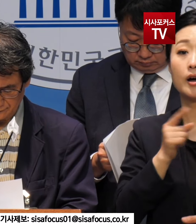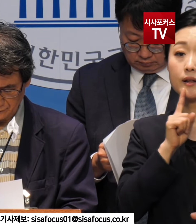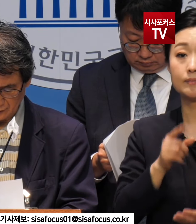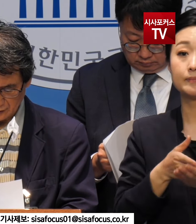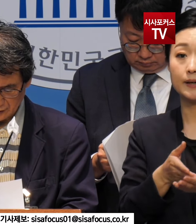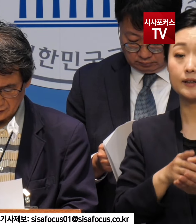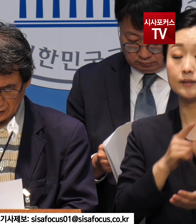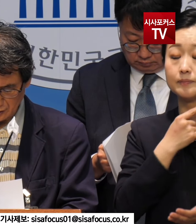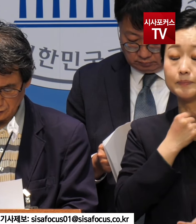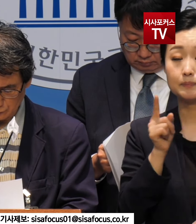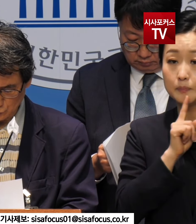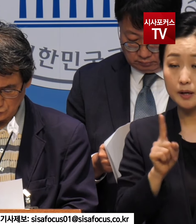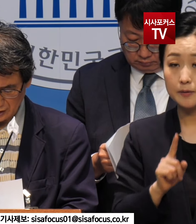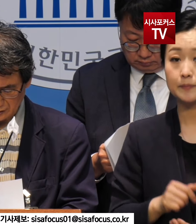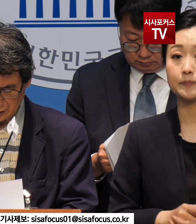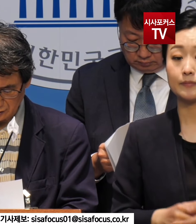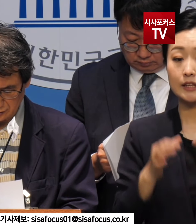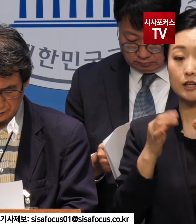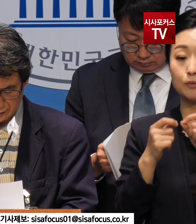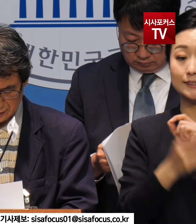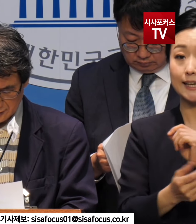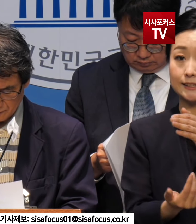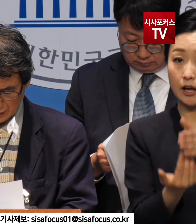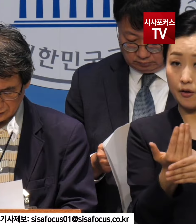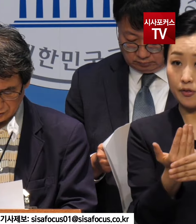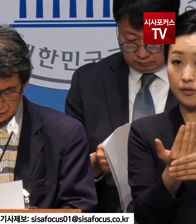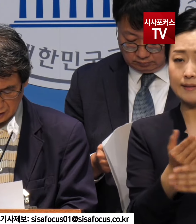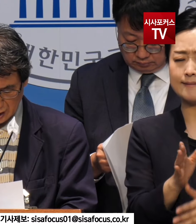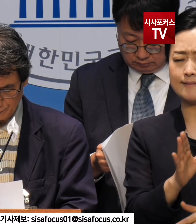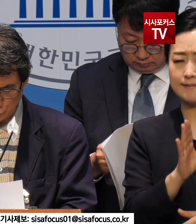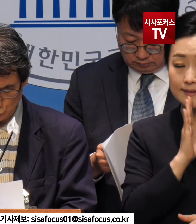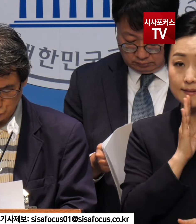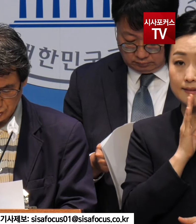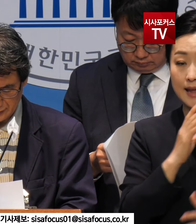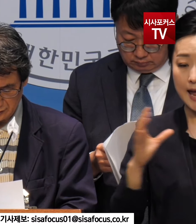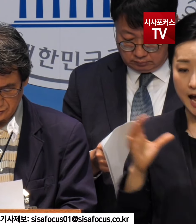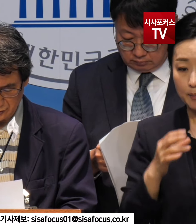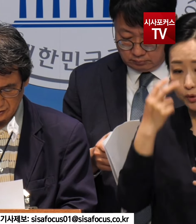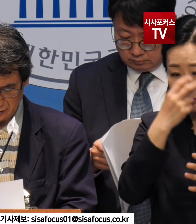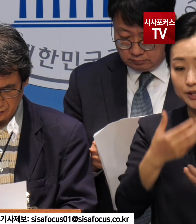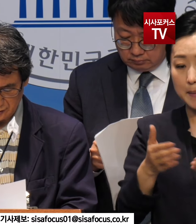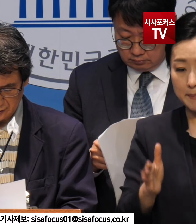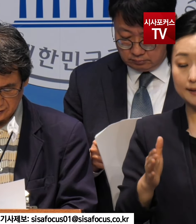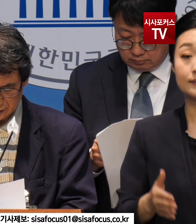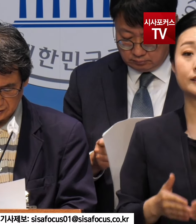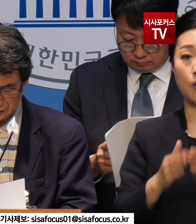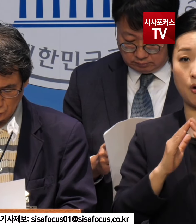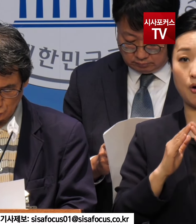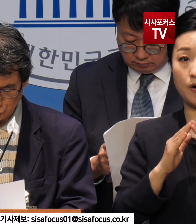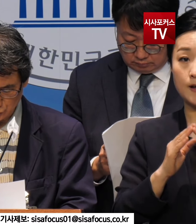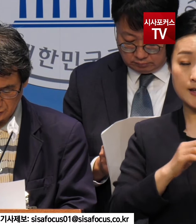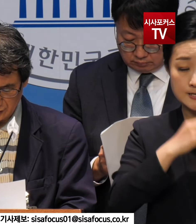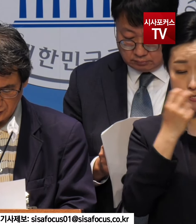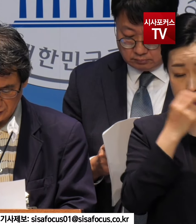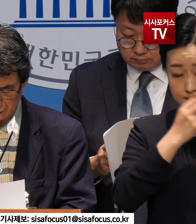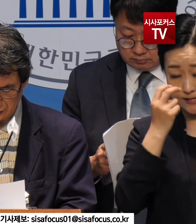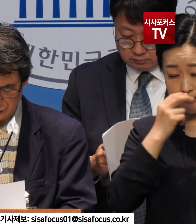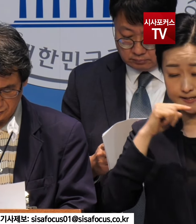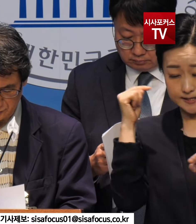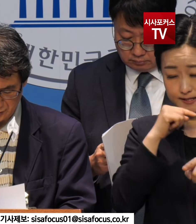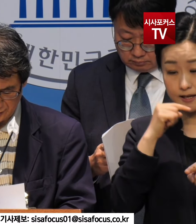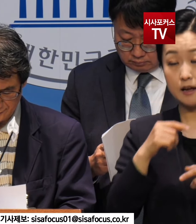것은 대형 금융 사기 사건은 반드시 합동 수사반을 설치하여 제대로 수사를